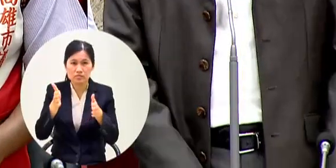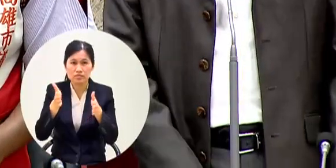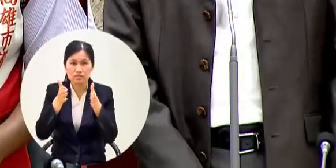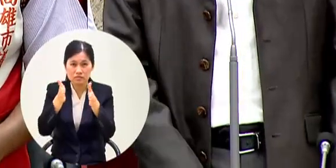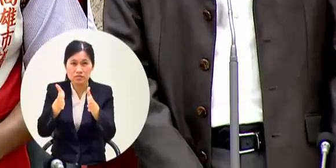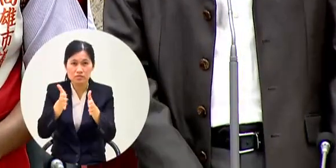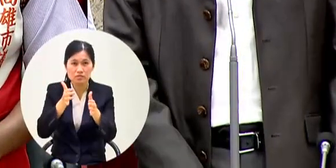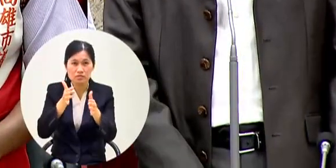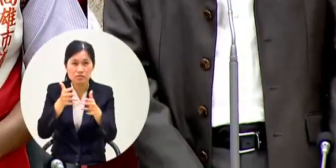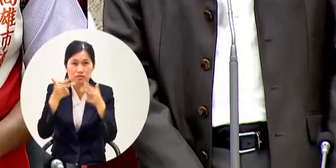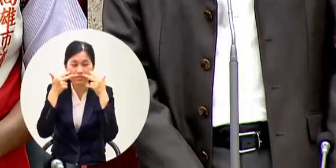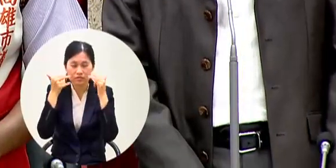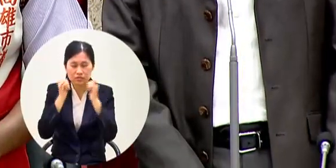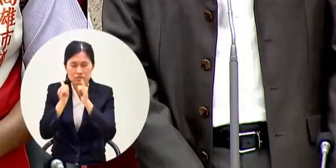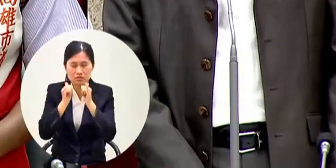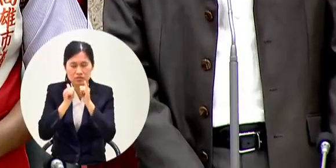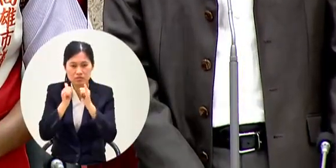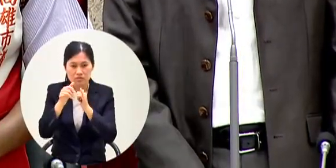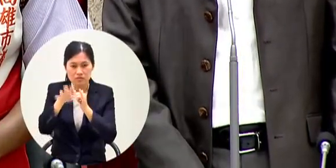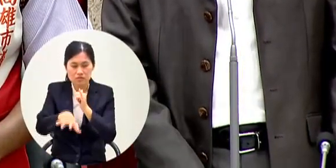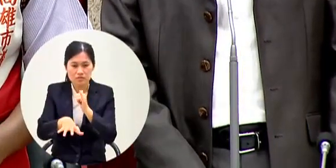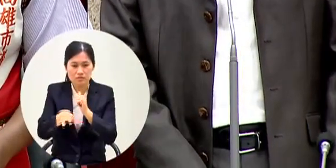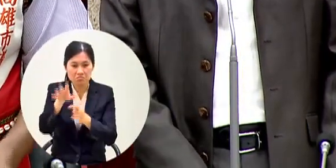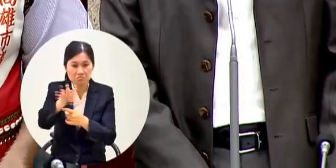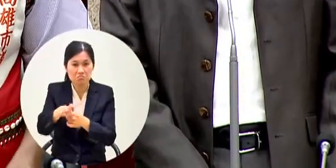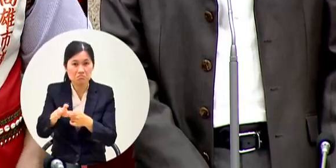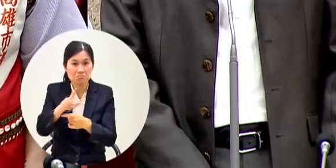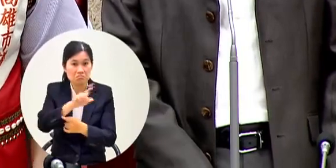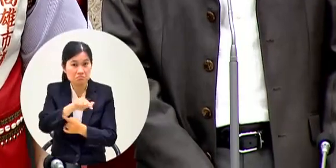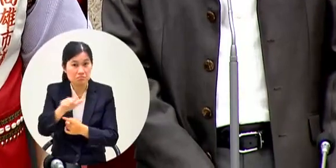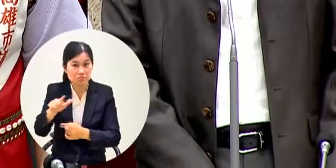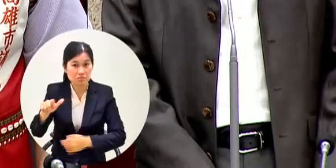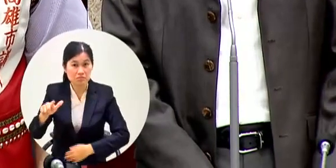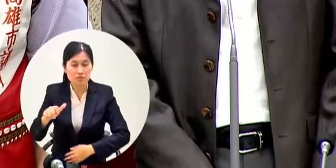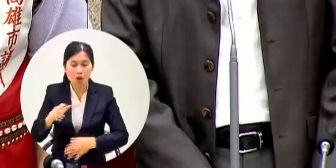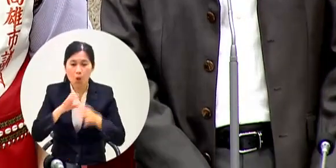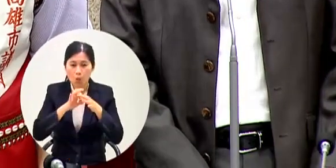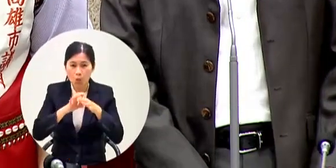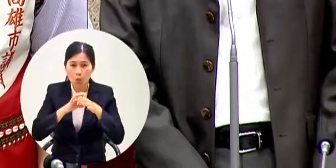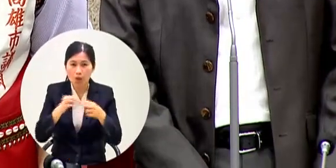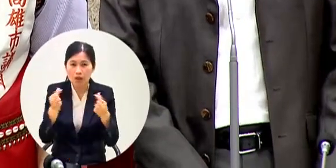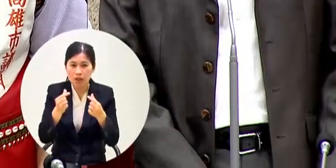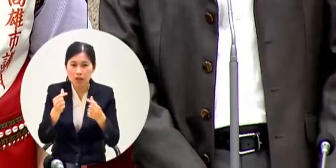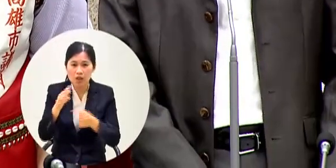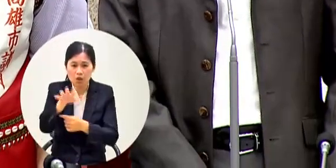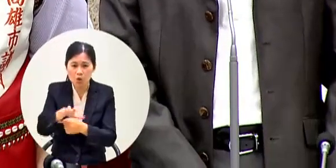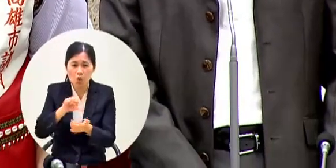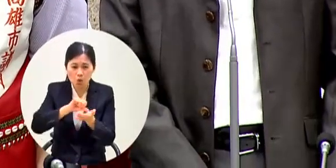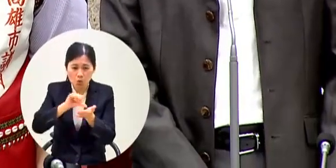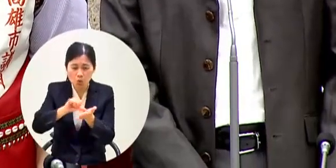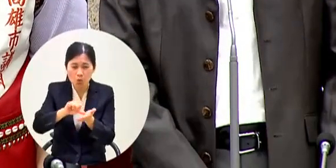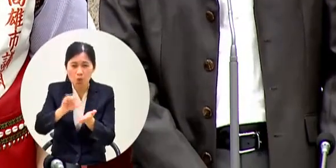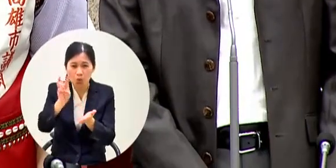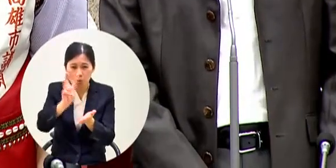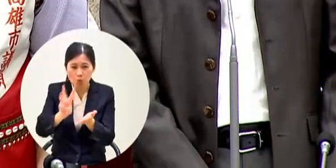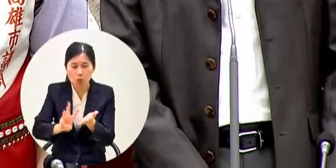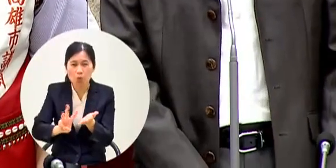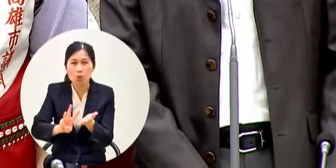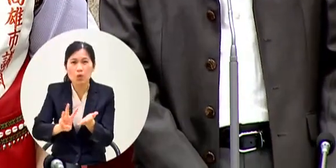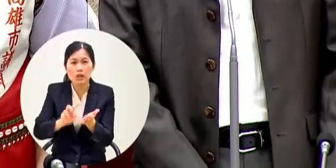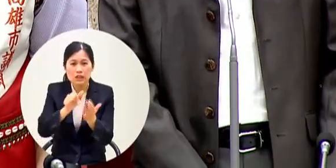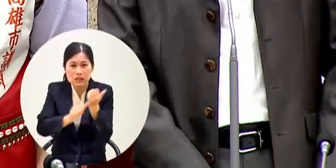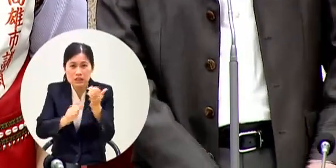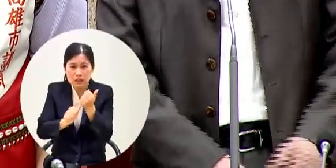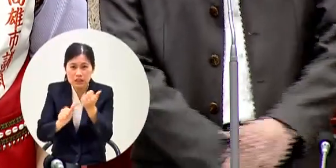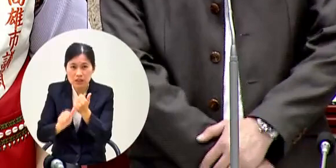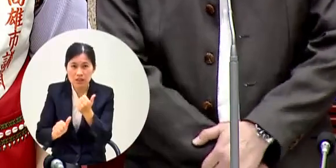样可以吗？ 好， 那局长当然。 好，谢谢议长，那也谢谢赖议员啊，对于原民地